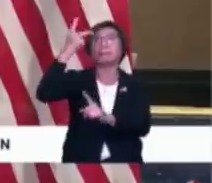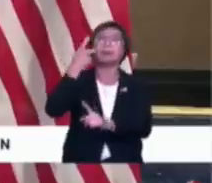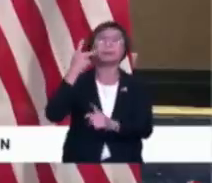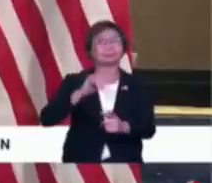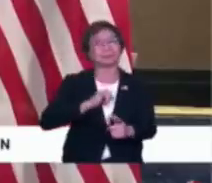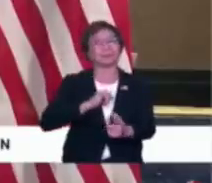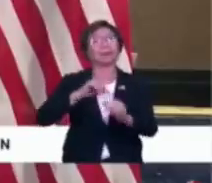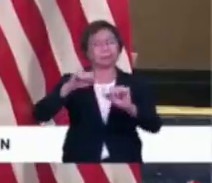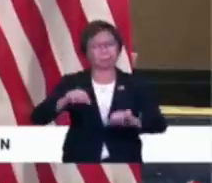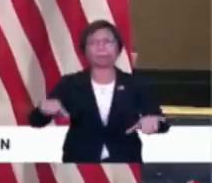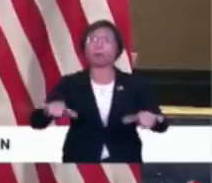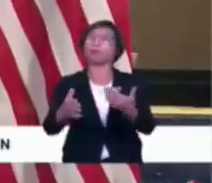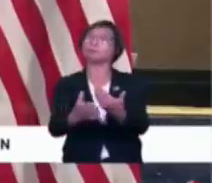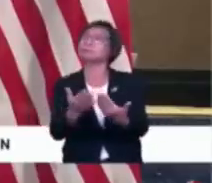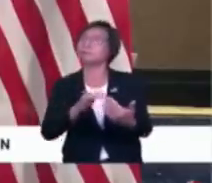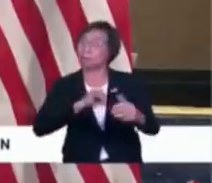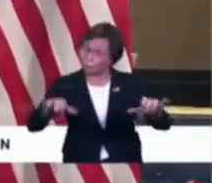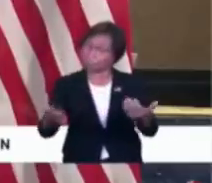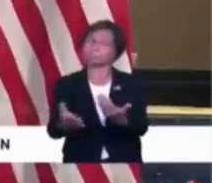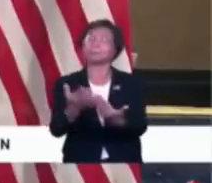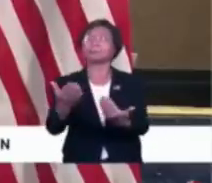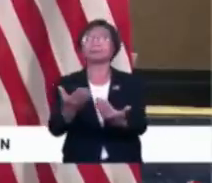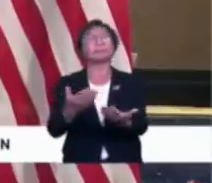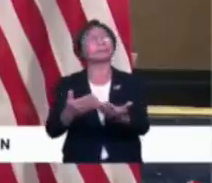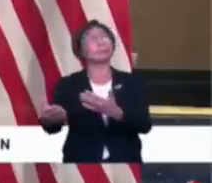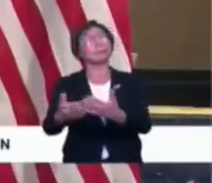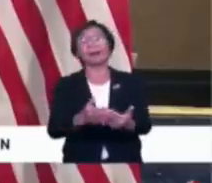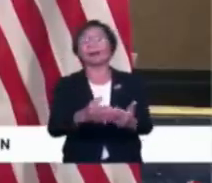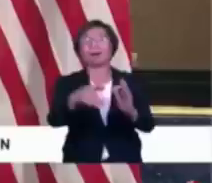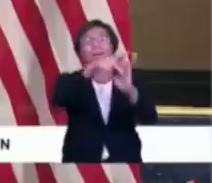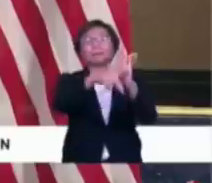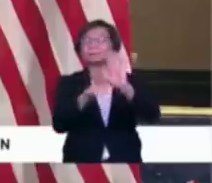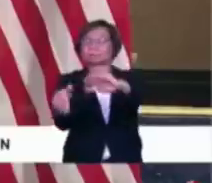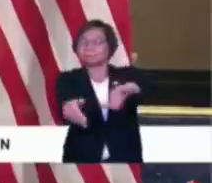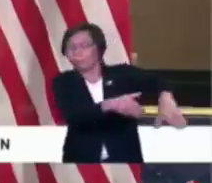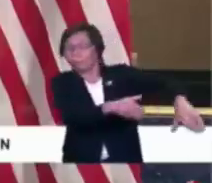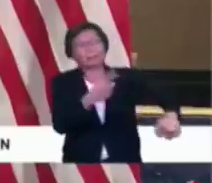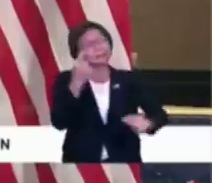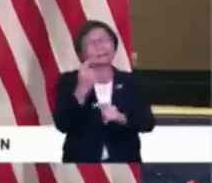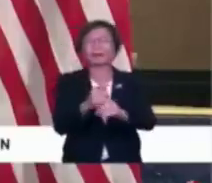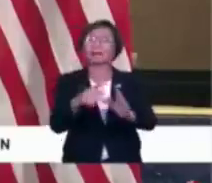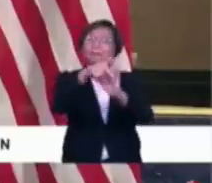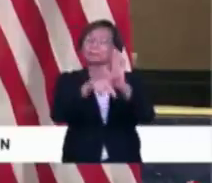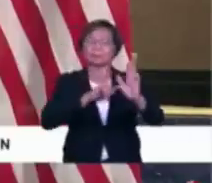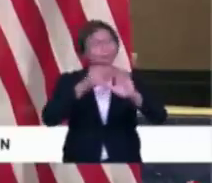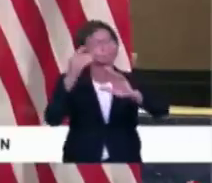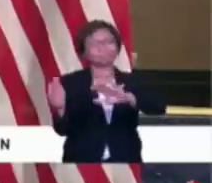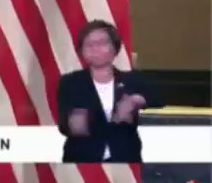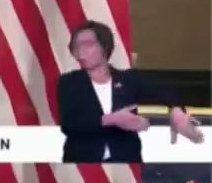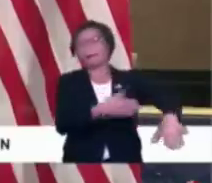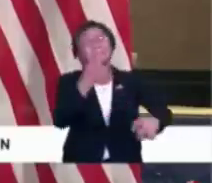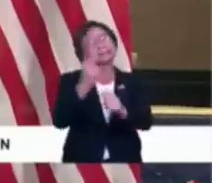mudah dengan saya mengorbankan prinsip saya untuk kekal sebagai perdana menteri